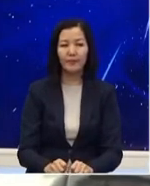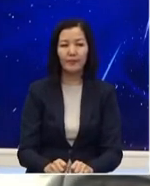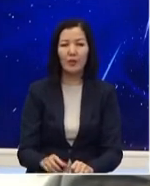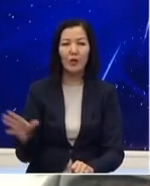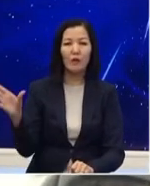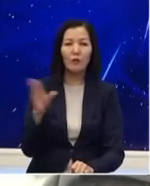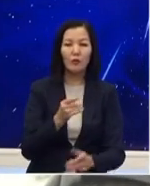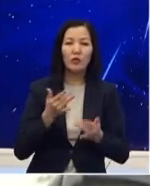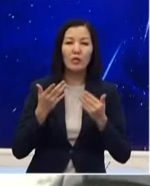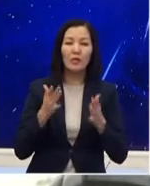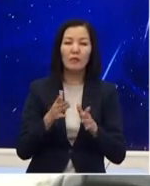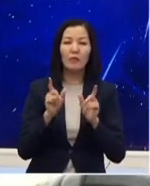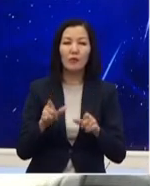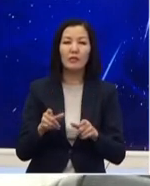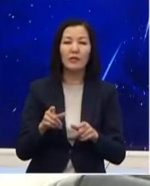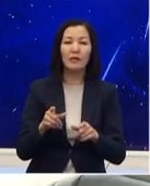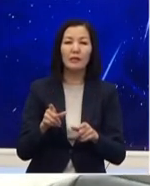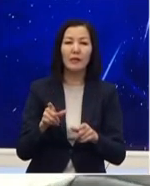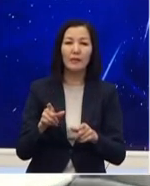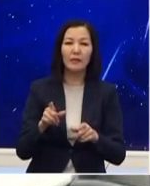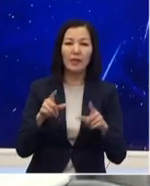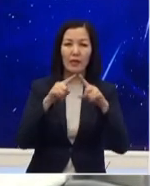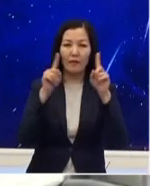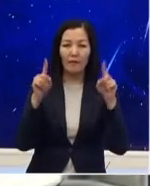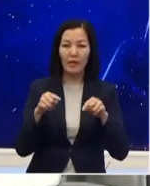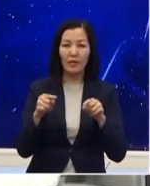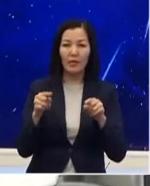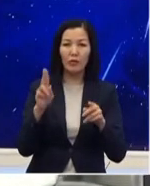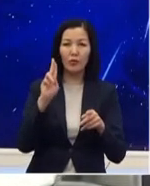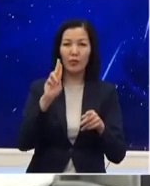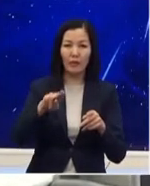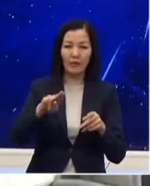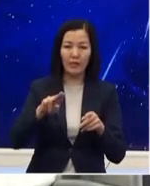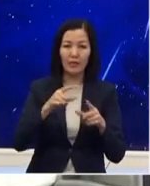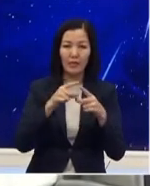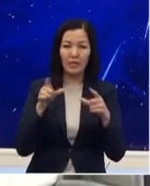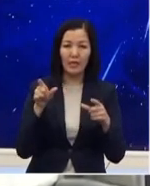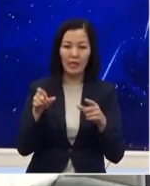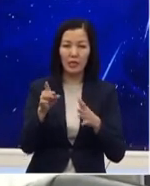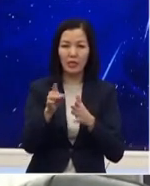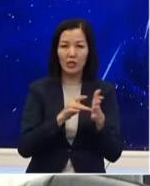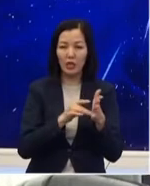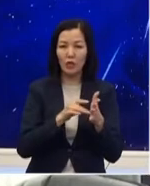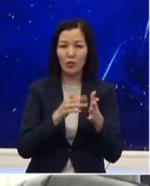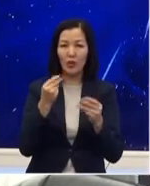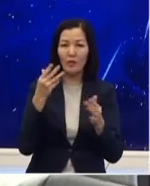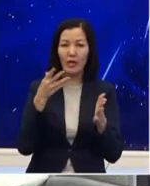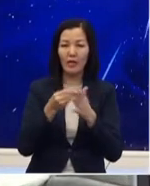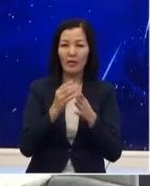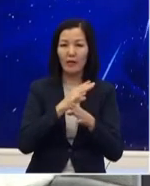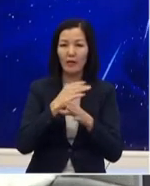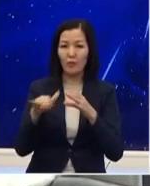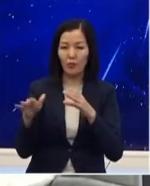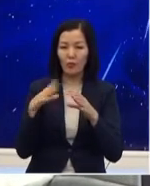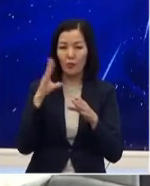Все, что требуется от пассажира, приложить к данному устройству, валидатору карточку, оплата мгновенно поступит. Этот аппарат покажет также, есть ли на